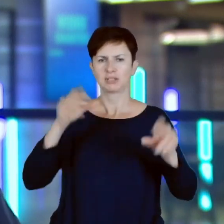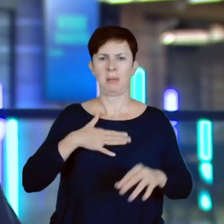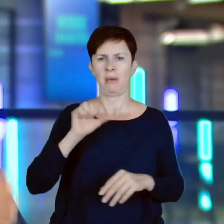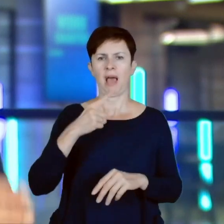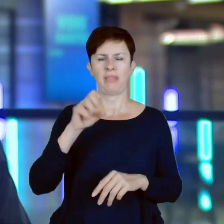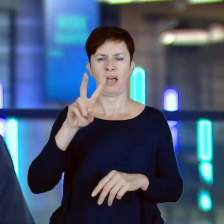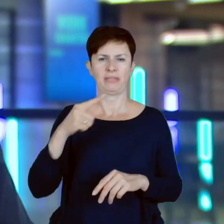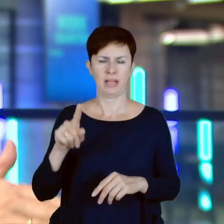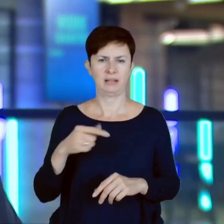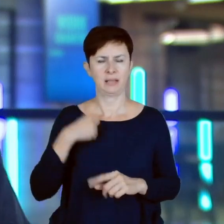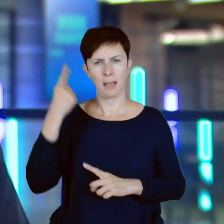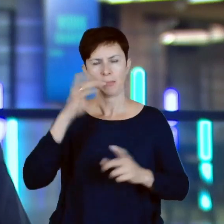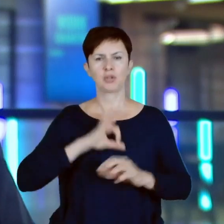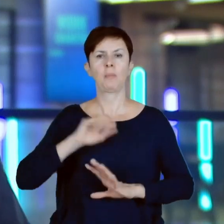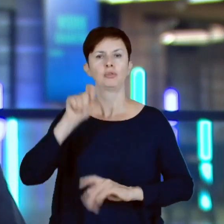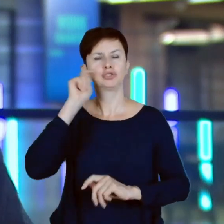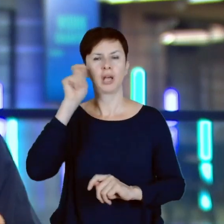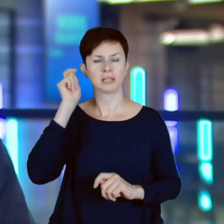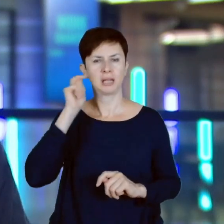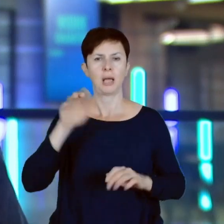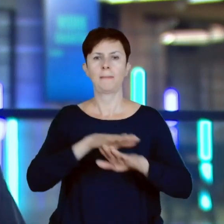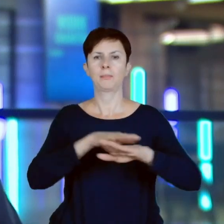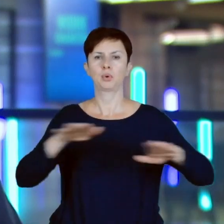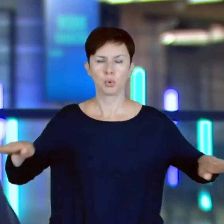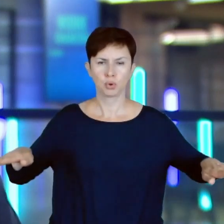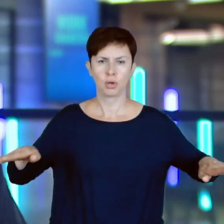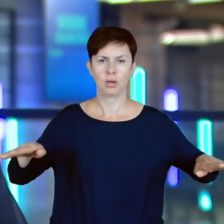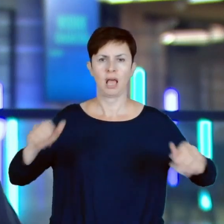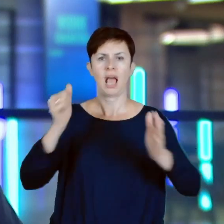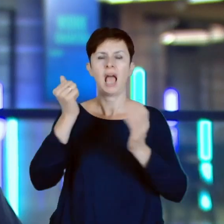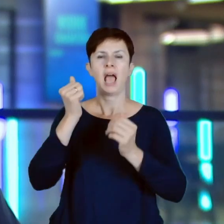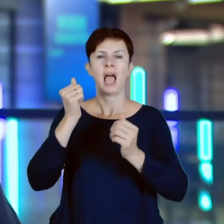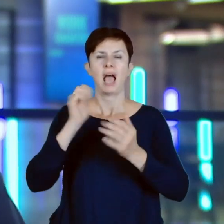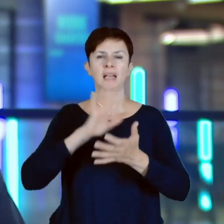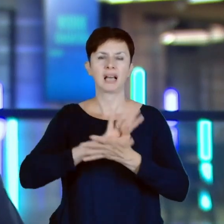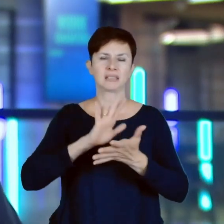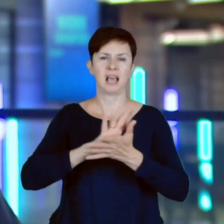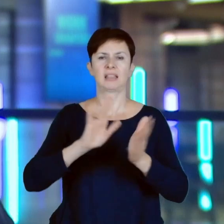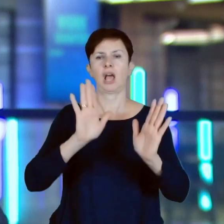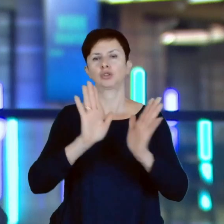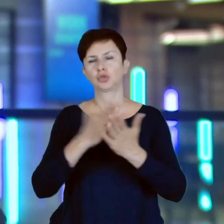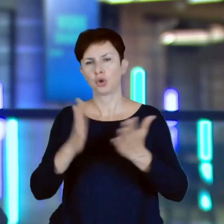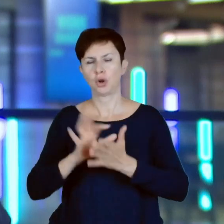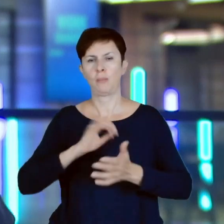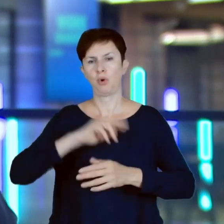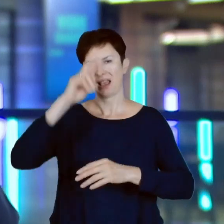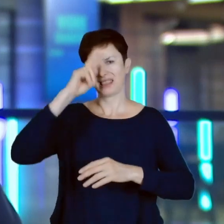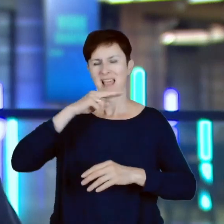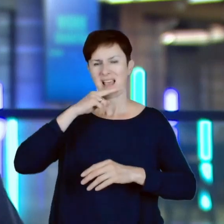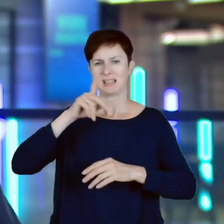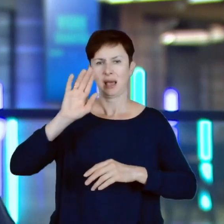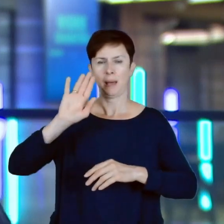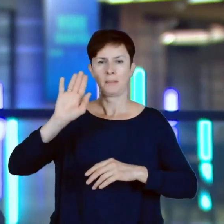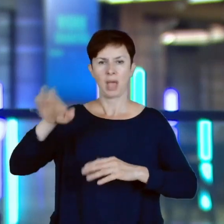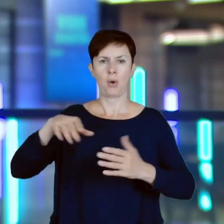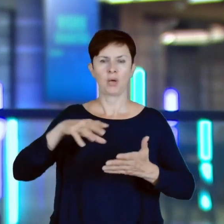moim dziadku, który się siedział przy tym biurku i miał gazetę, miał jakąś książkę. Mój tata miał Xero. No